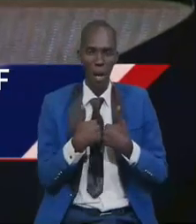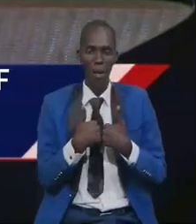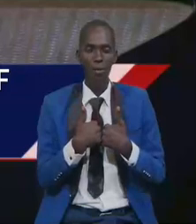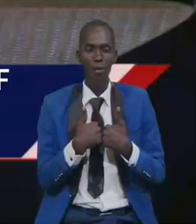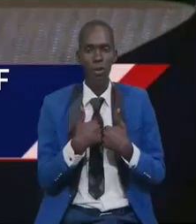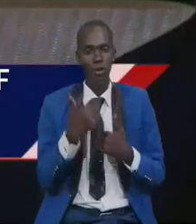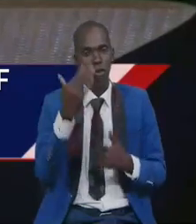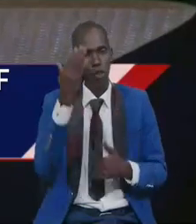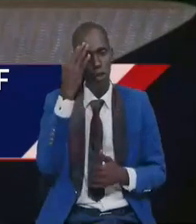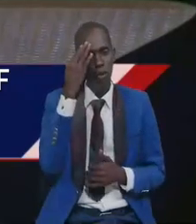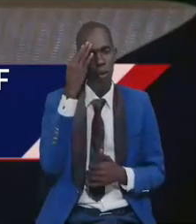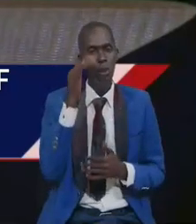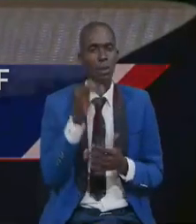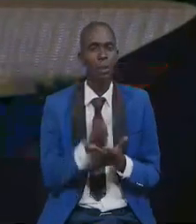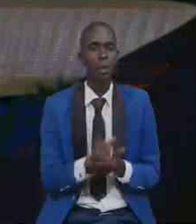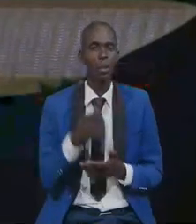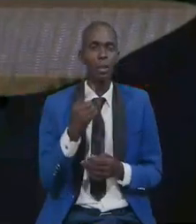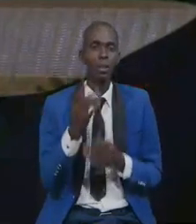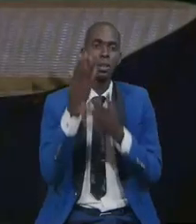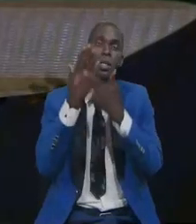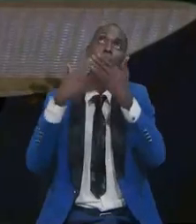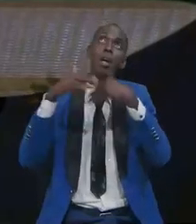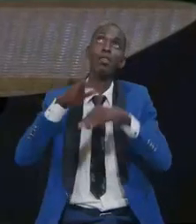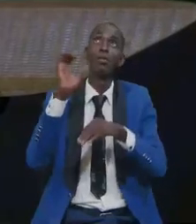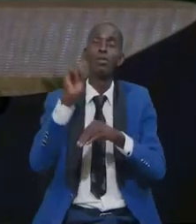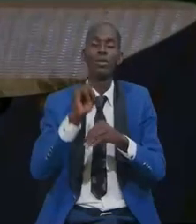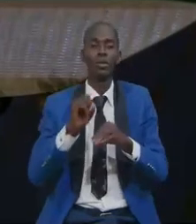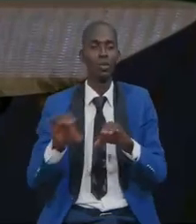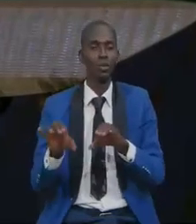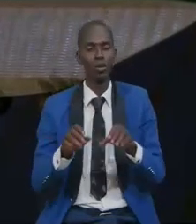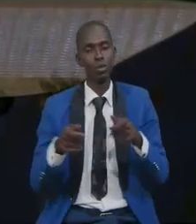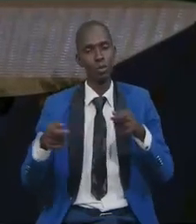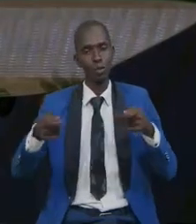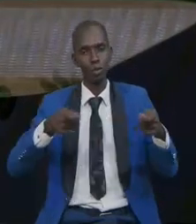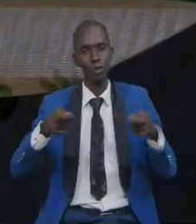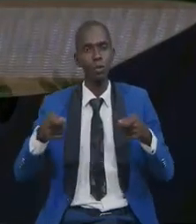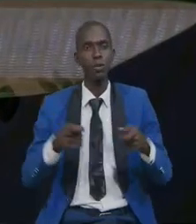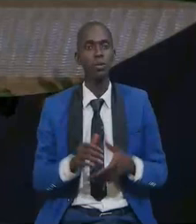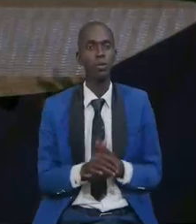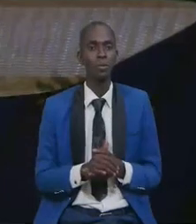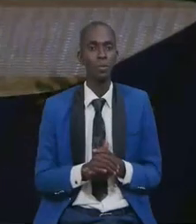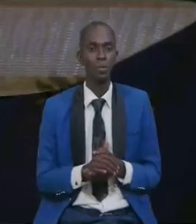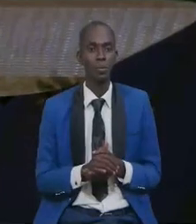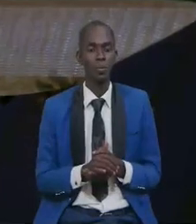Quand tu reconnaîtras que celui qui domine est dans les cieux.